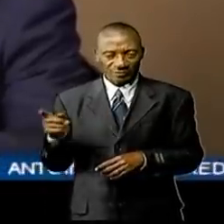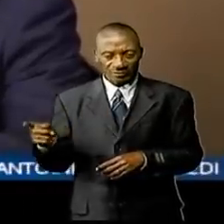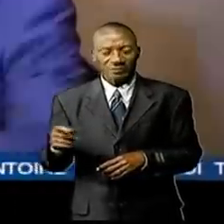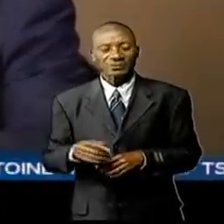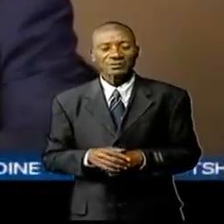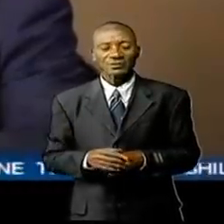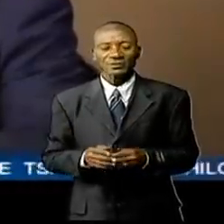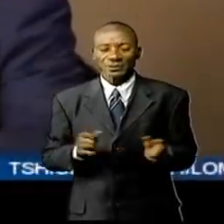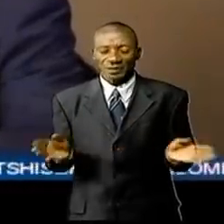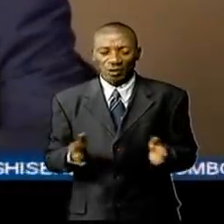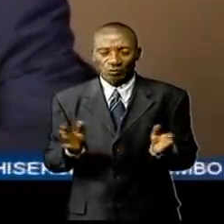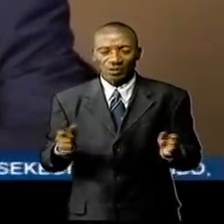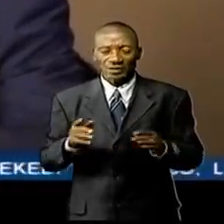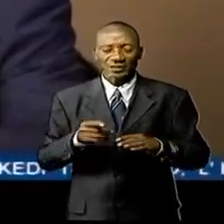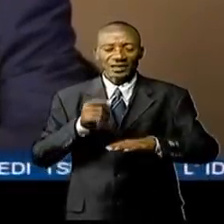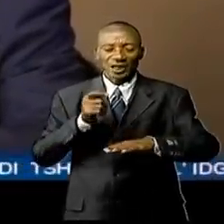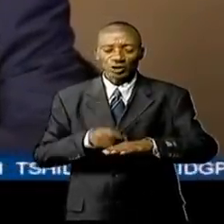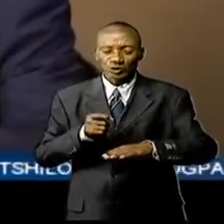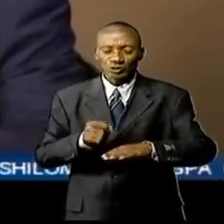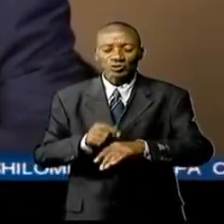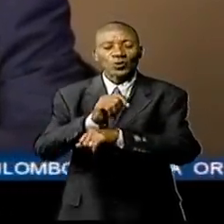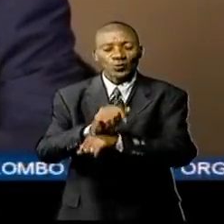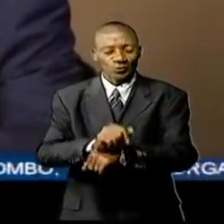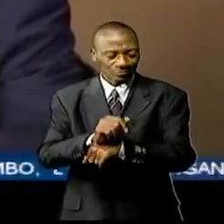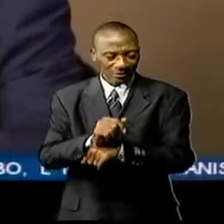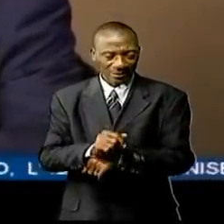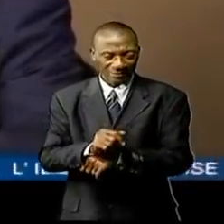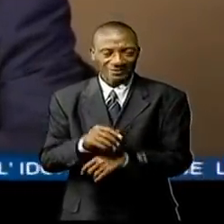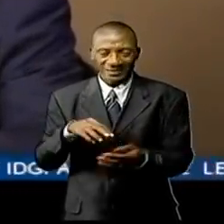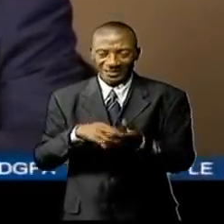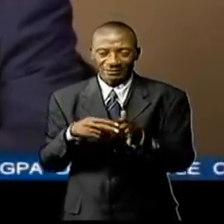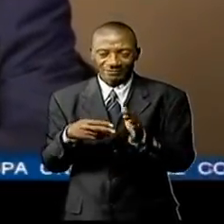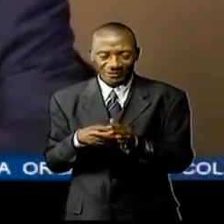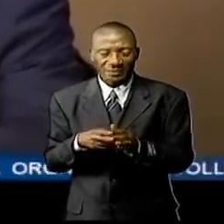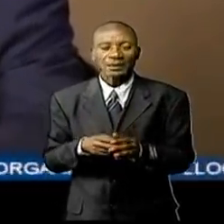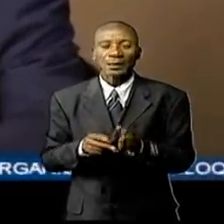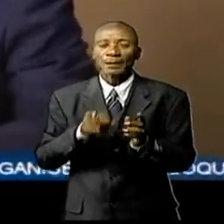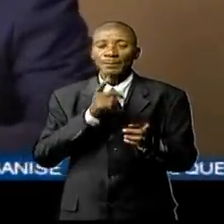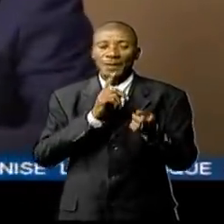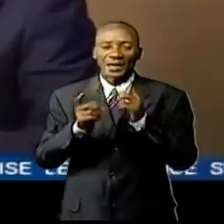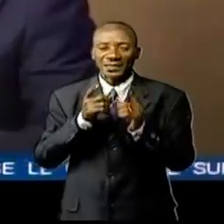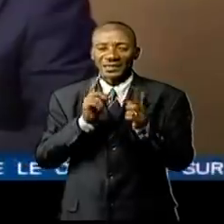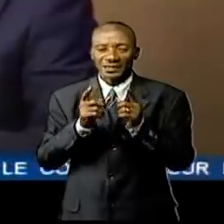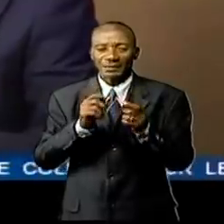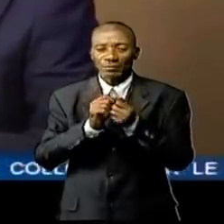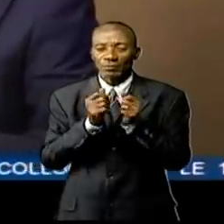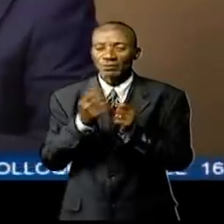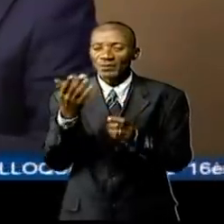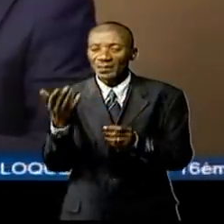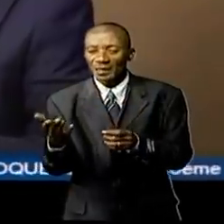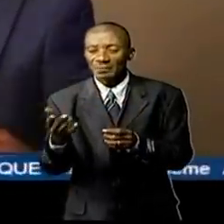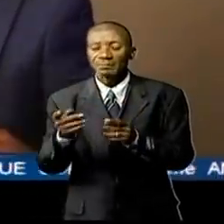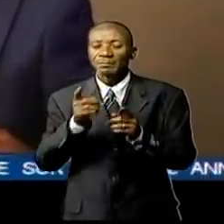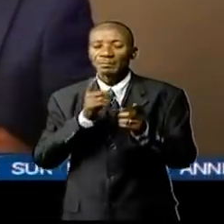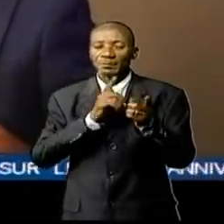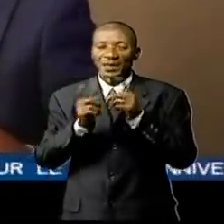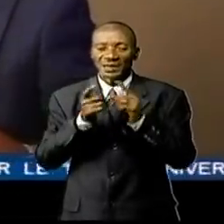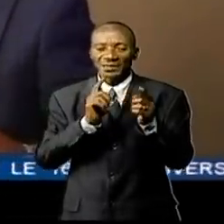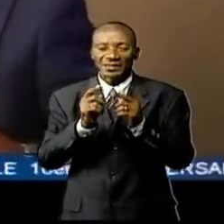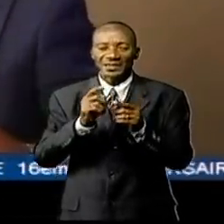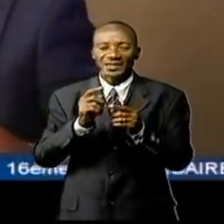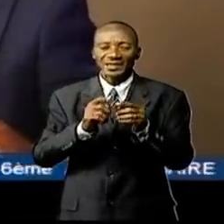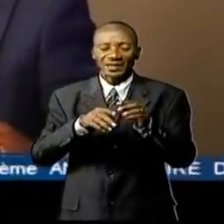Tshilombo, qui a placé la justice transitionnelle au cœur de la vision de sa gouvernance. Par